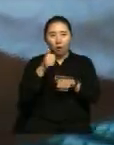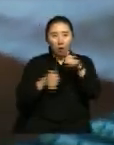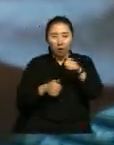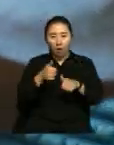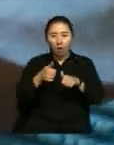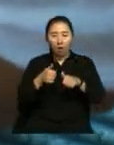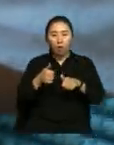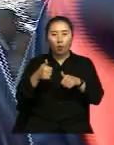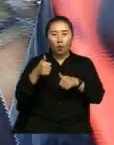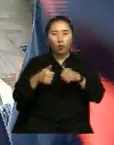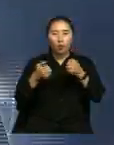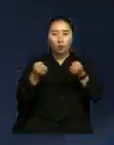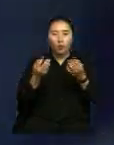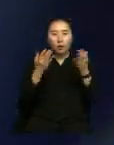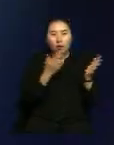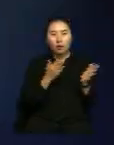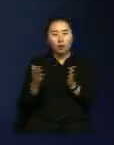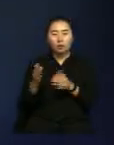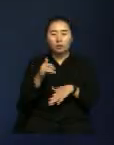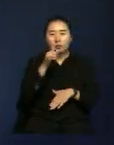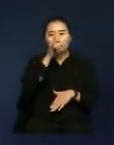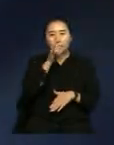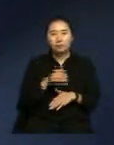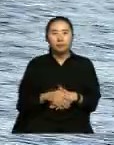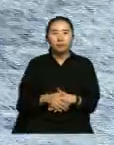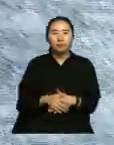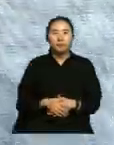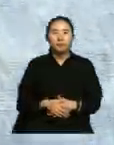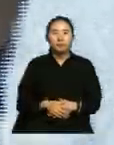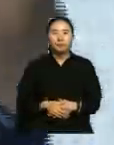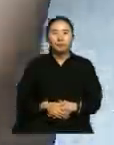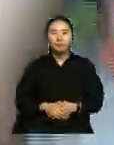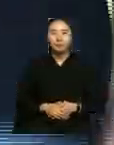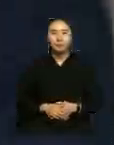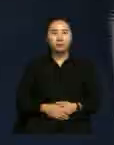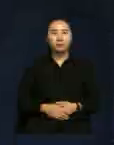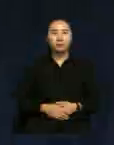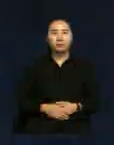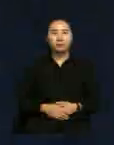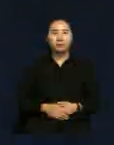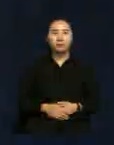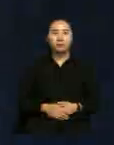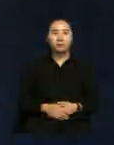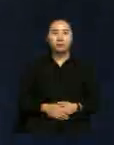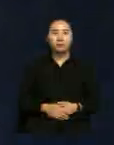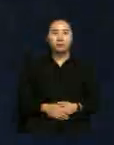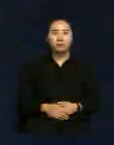공연 등 다양한 행사도 열렸습니다. 딜라이브 서울 경기 케이블 TV 양재정입니다.